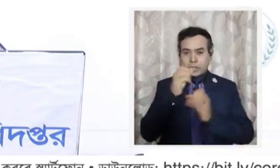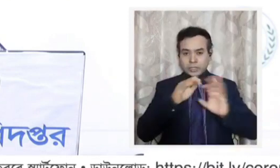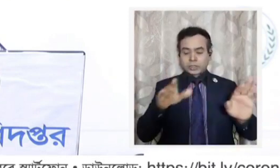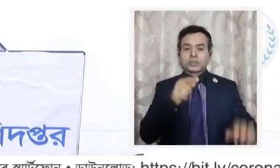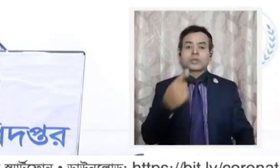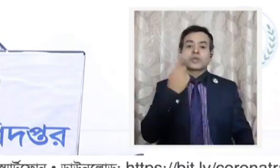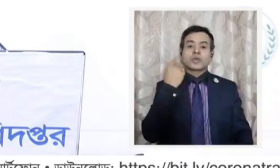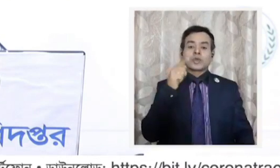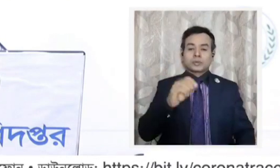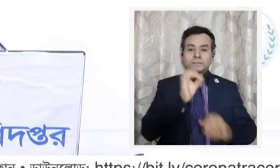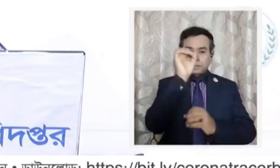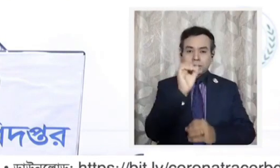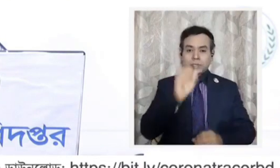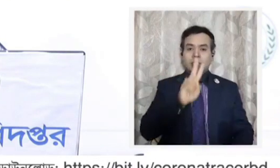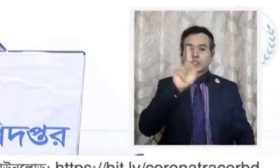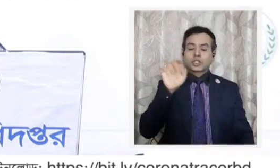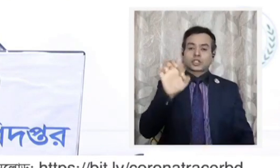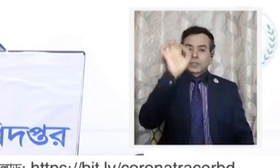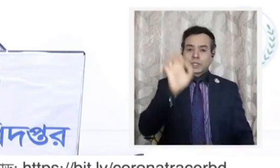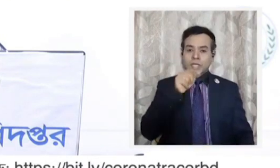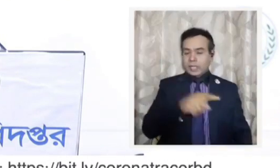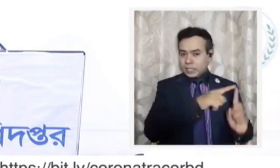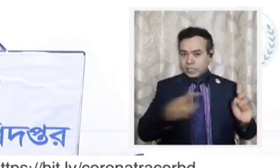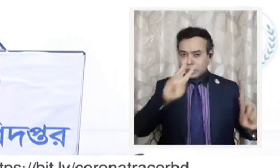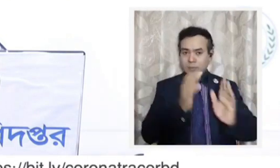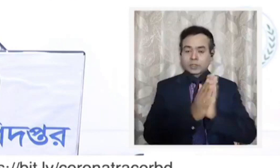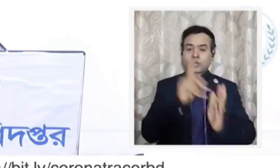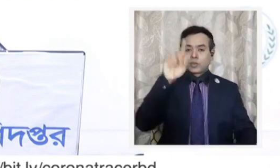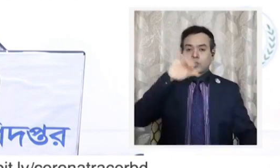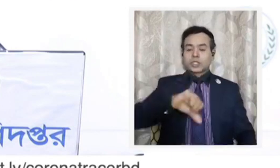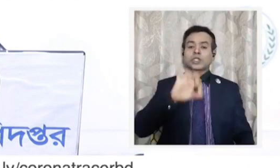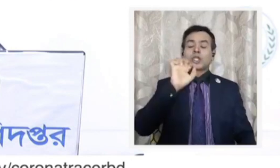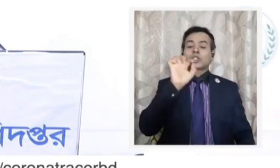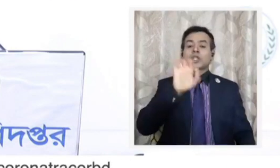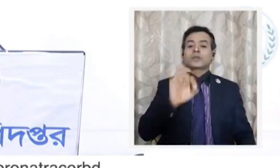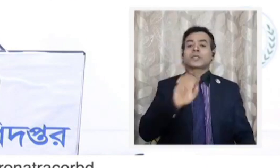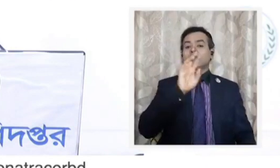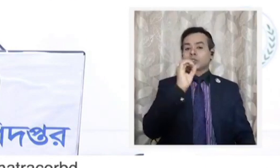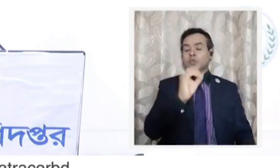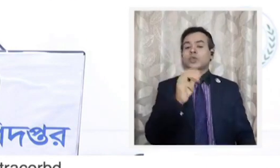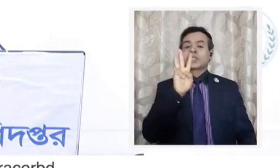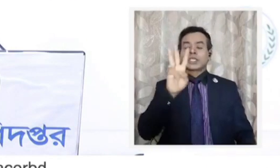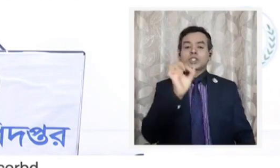1,49,258 জন। 24 ঘন্টায় শনাক্তর হার 21.12% এবং এ পর্যন্ত শনাক্তর হার